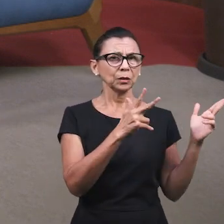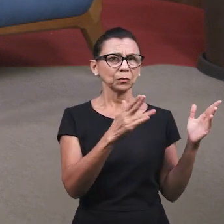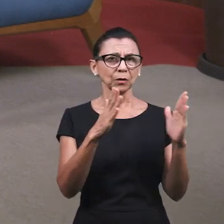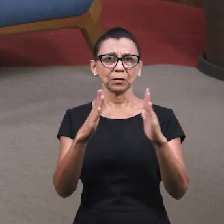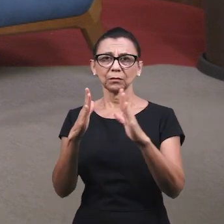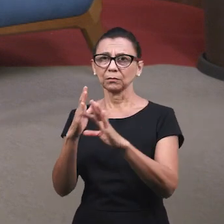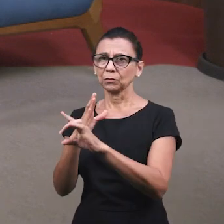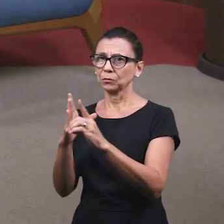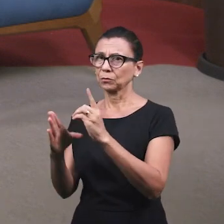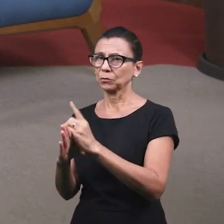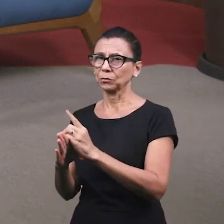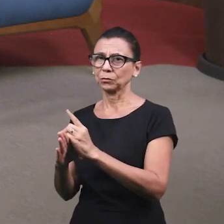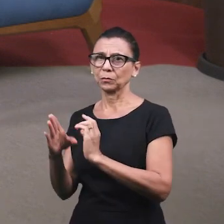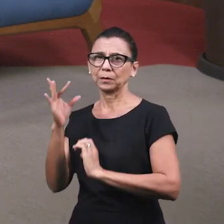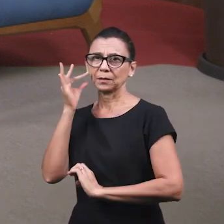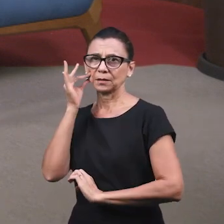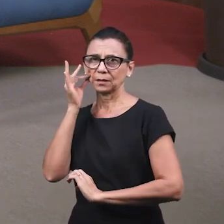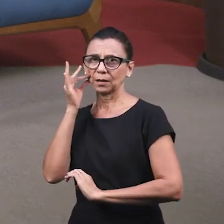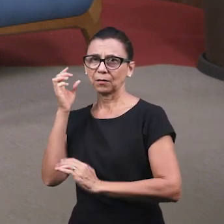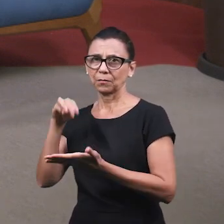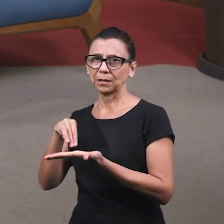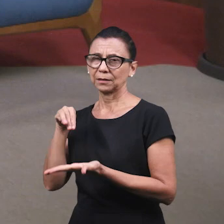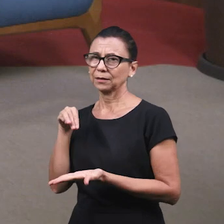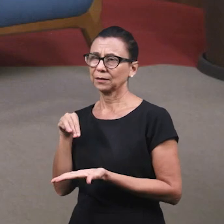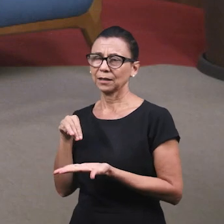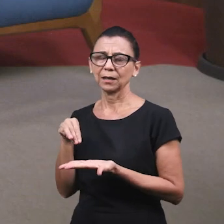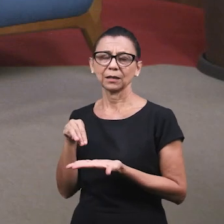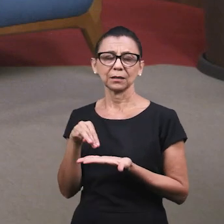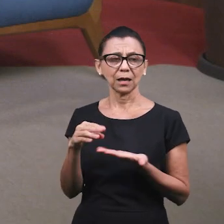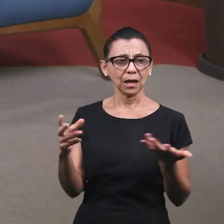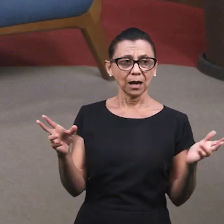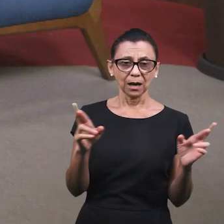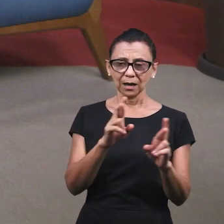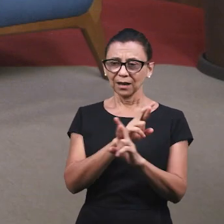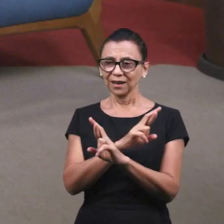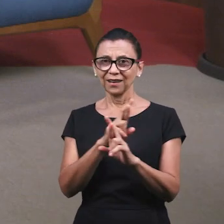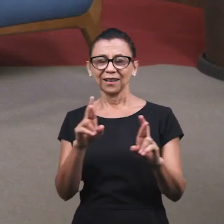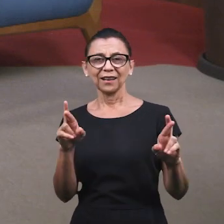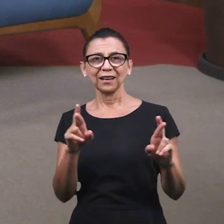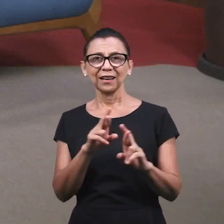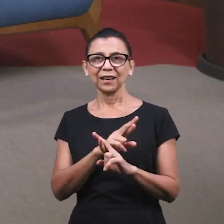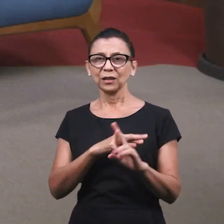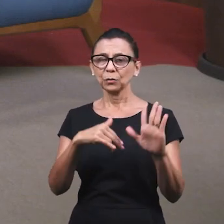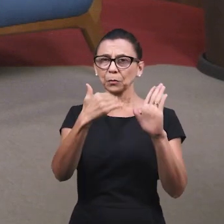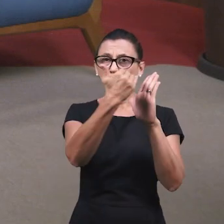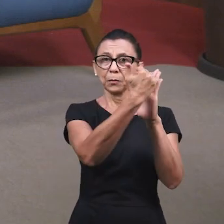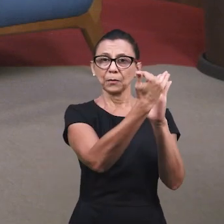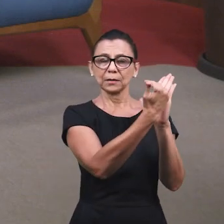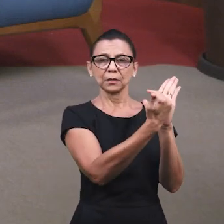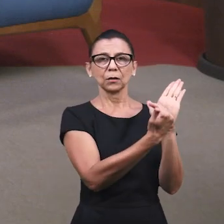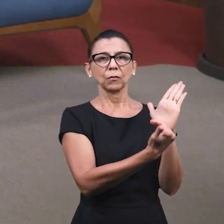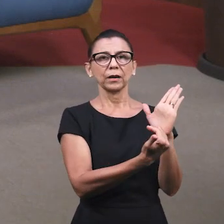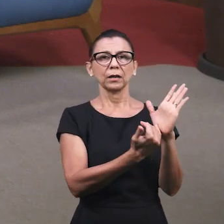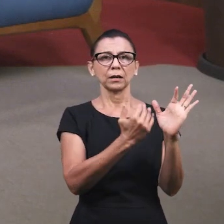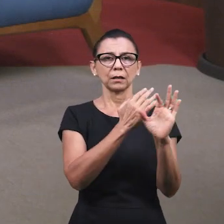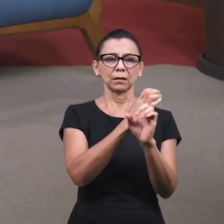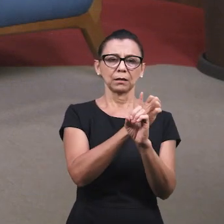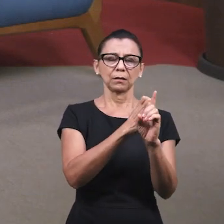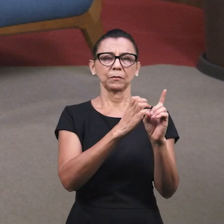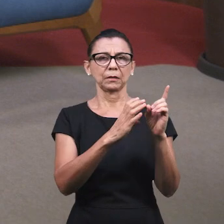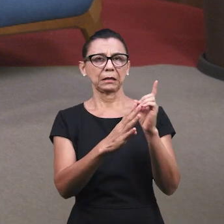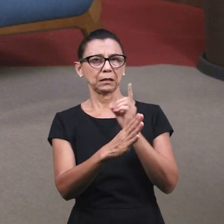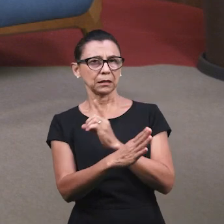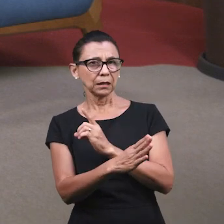cultes présentiels dans nos cultes. En vérité, tout est relié. Il y a une séquence dans l'école publique